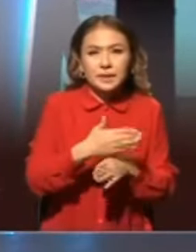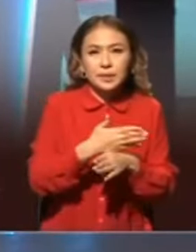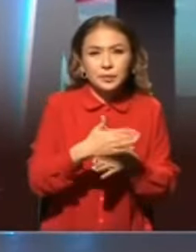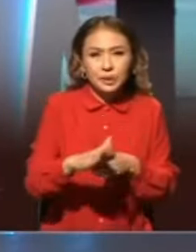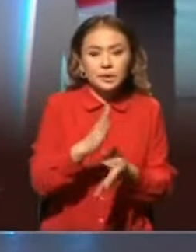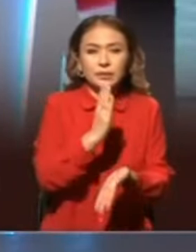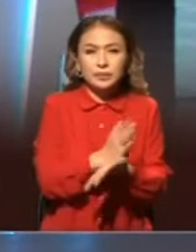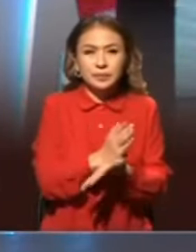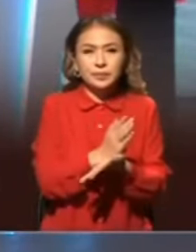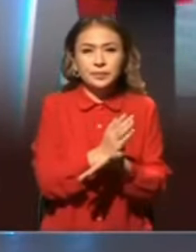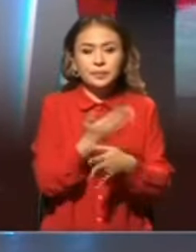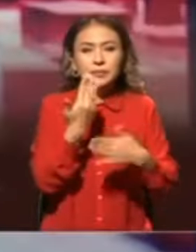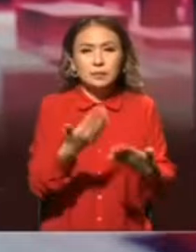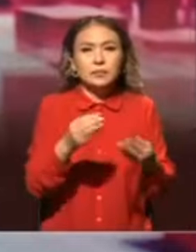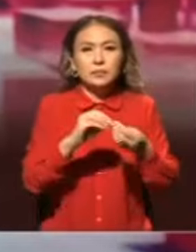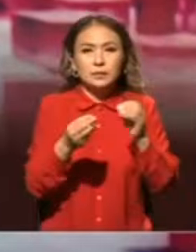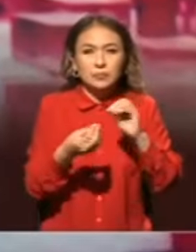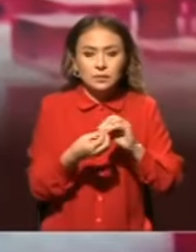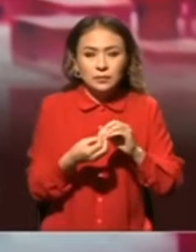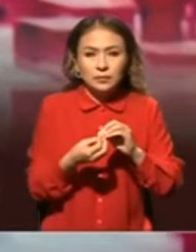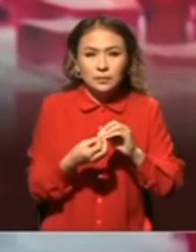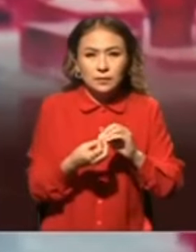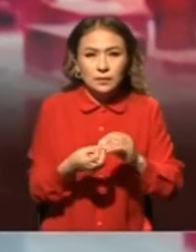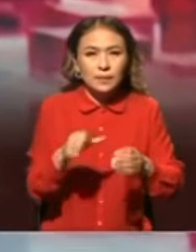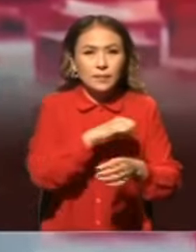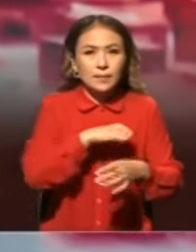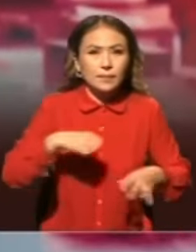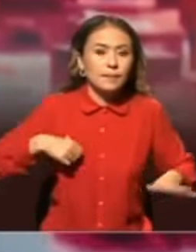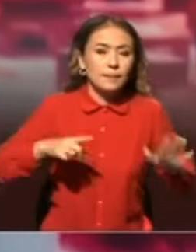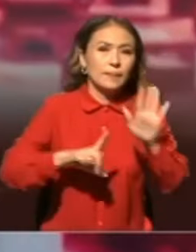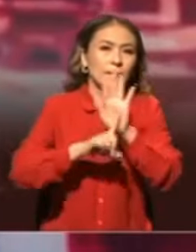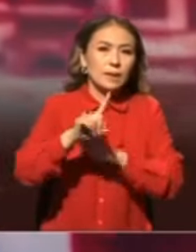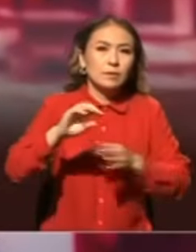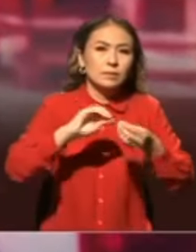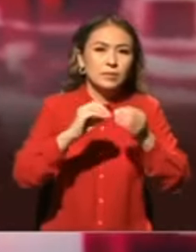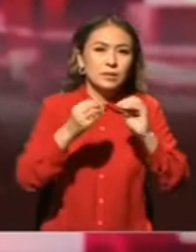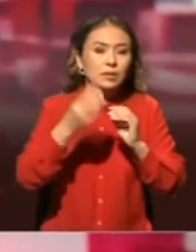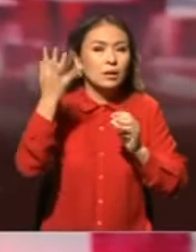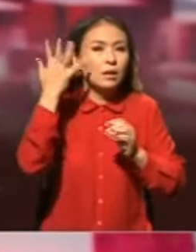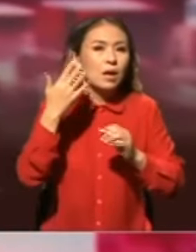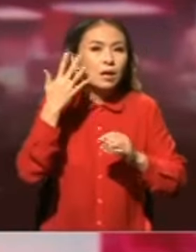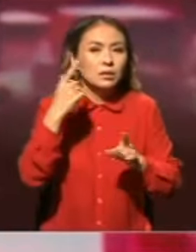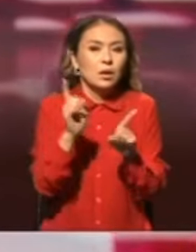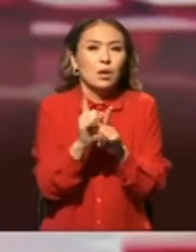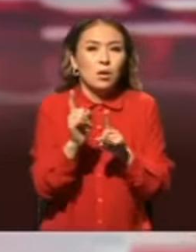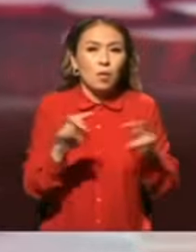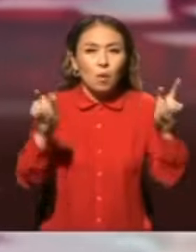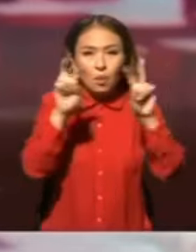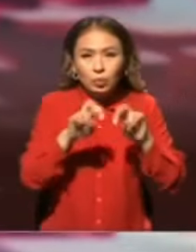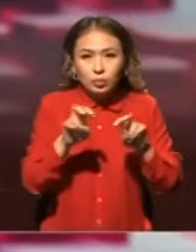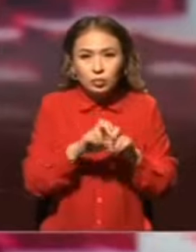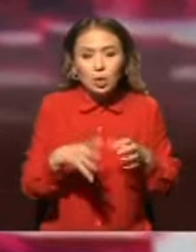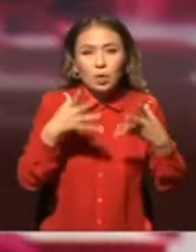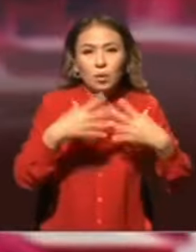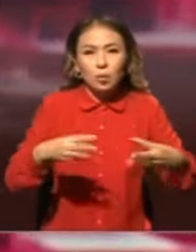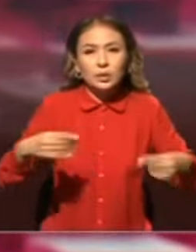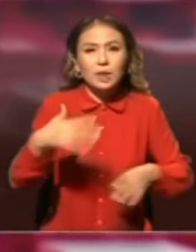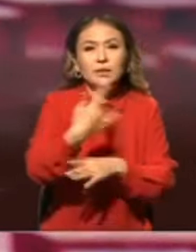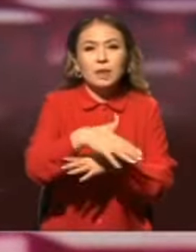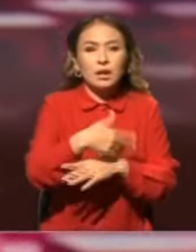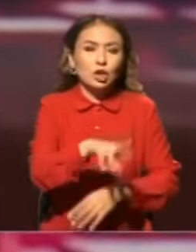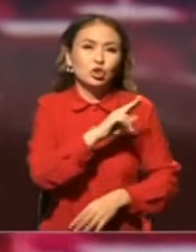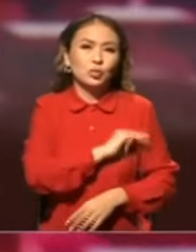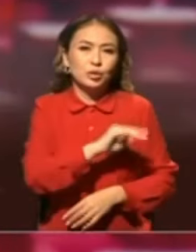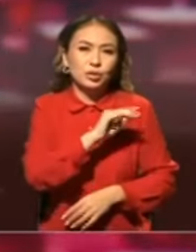біртіндеп келе жатырмыз бұл мәселеге. Яғни ең бастысы мынау мәселенің бәрін жеткілікті зерттеген кезде бізде мынау көктемгі дала